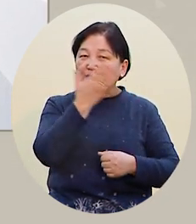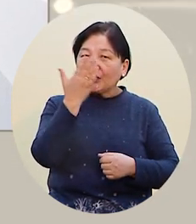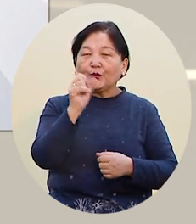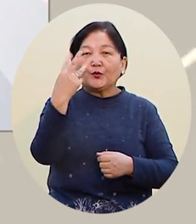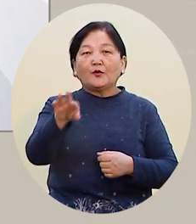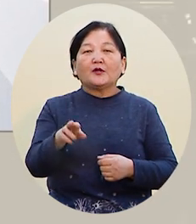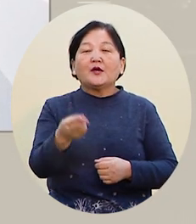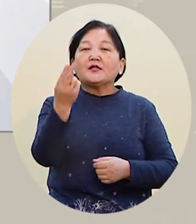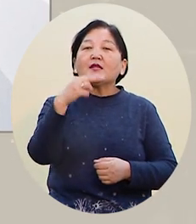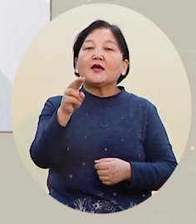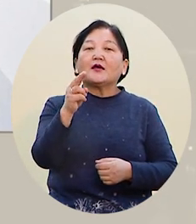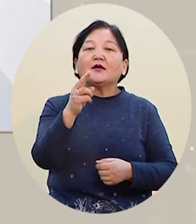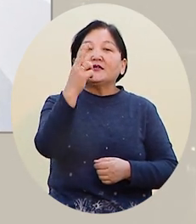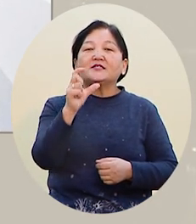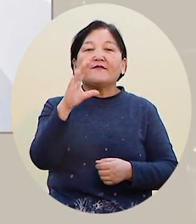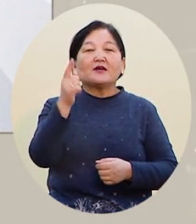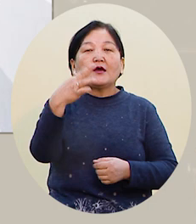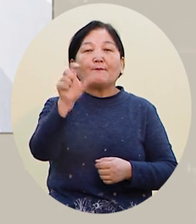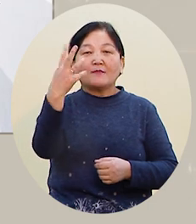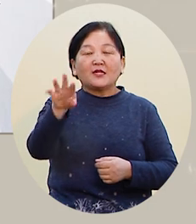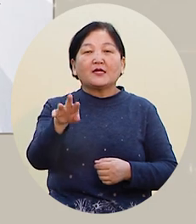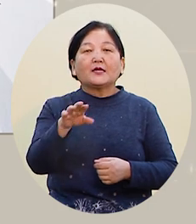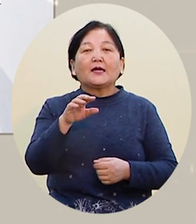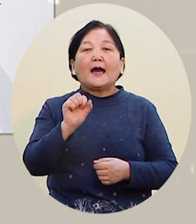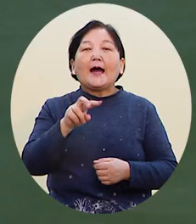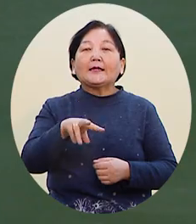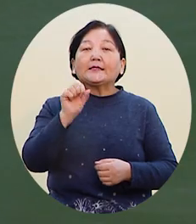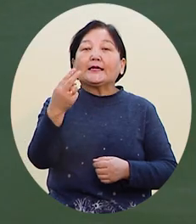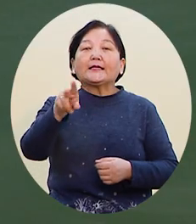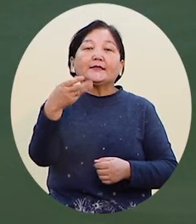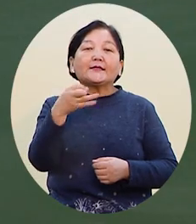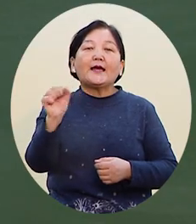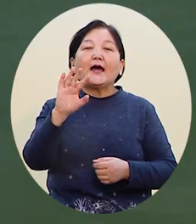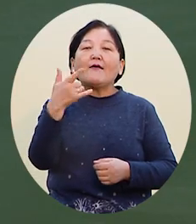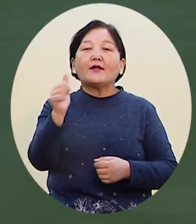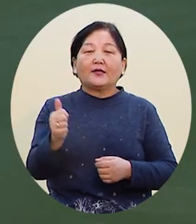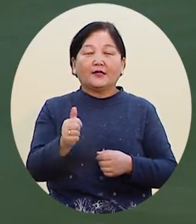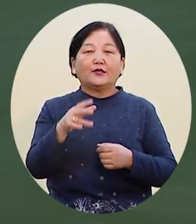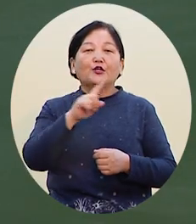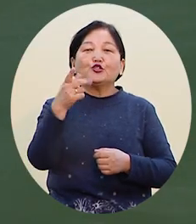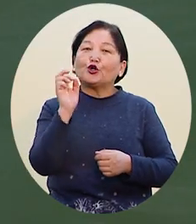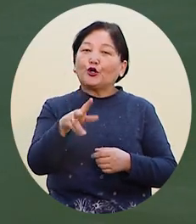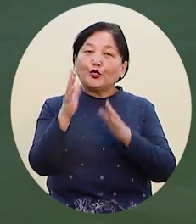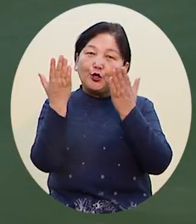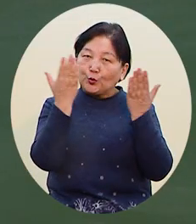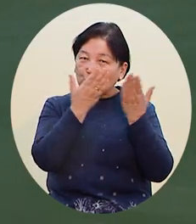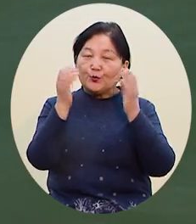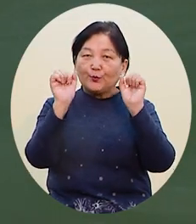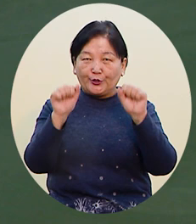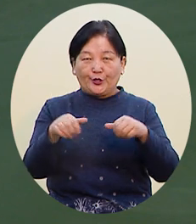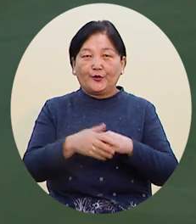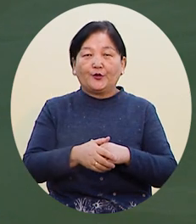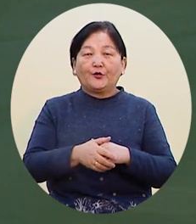дээд дундгийн цэгмэдийн алагтай аврах найрлыг суур хэрэглэгдгүүн болгож уншиж судалнаа. За ингээд